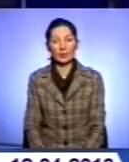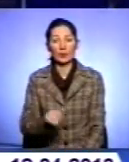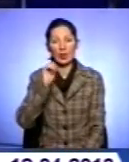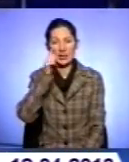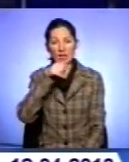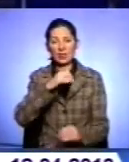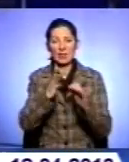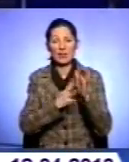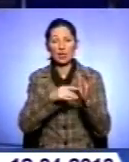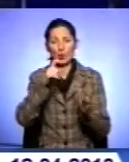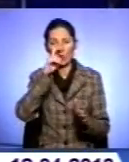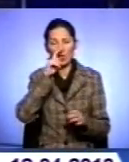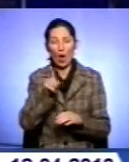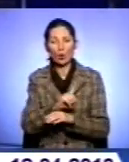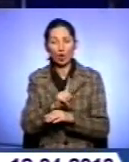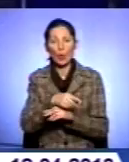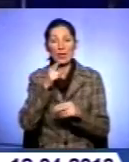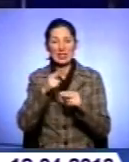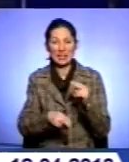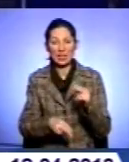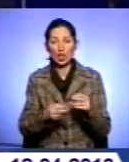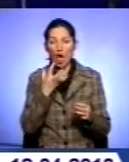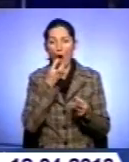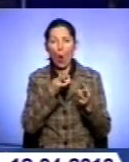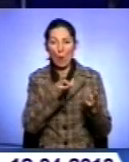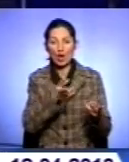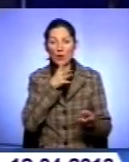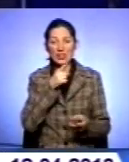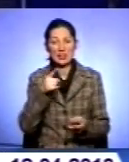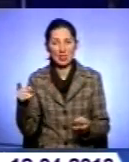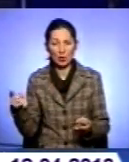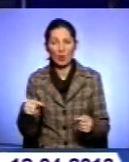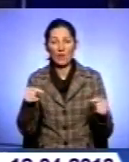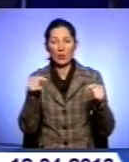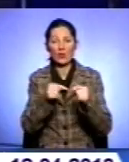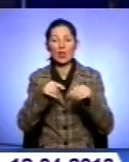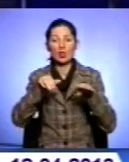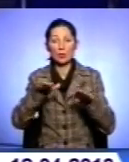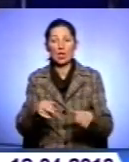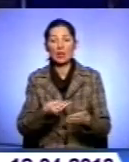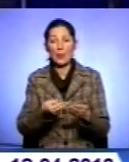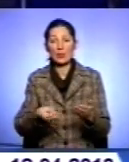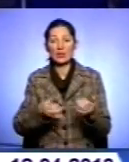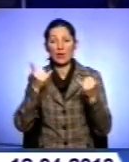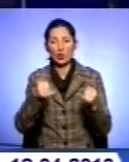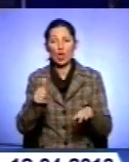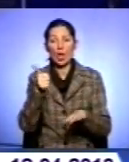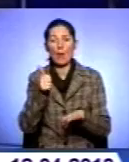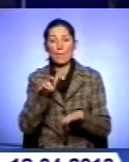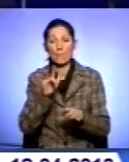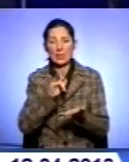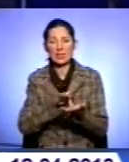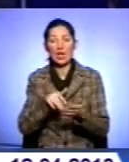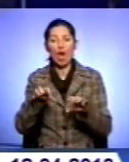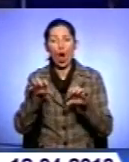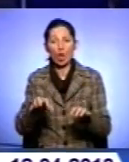Завтра, 19 квітня, у Тернополі закінчується опалювальний сезон. Відповідне розпорядження підписав сьогодні міський голова.